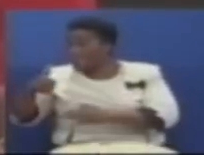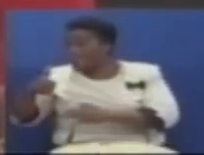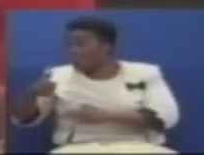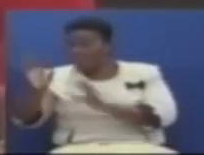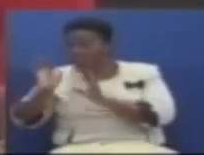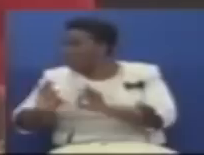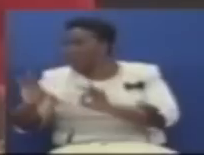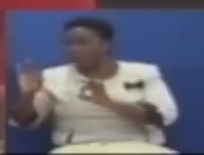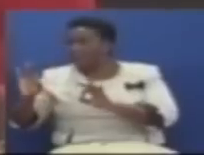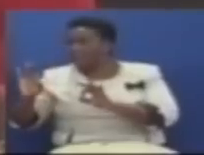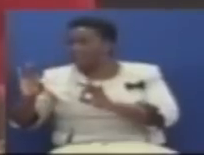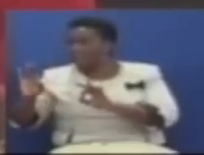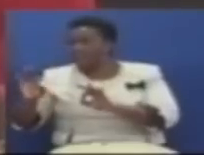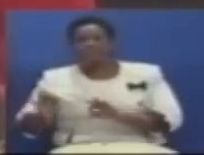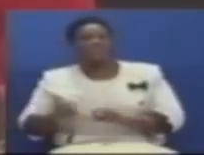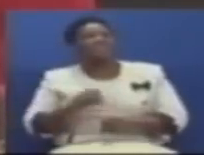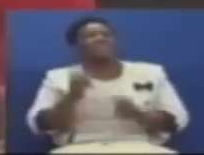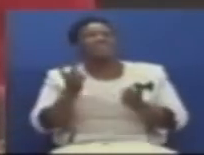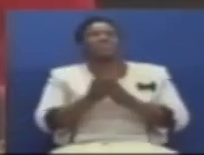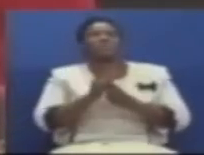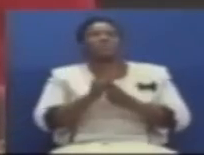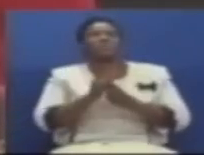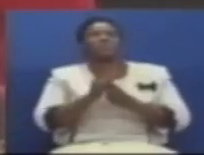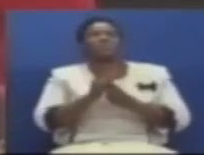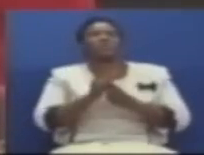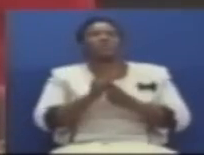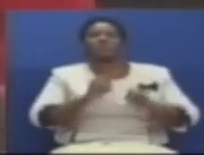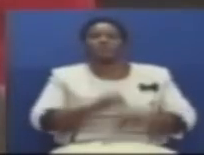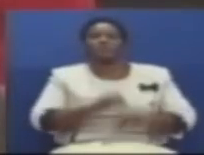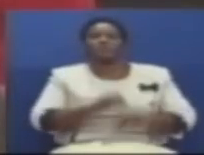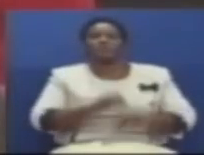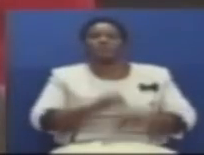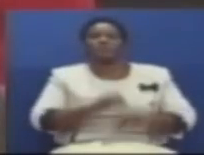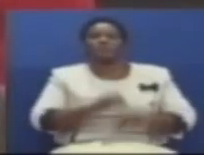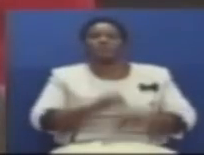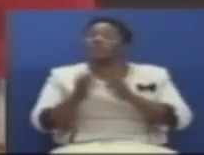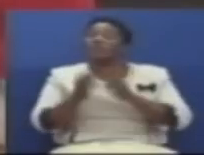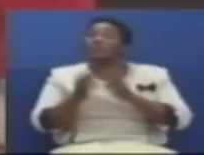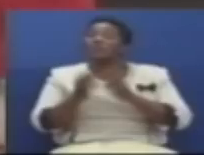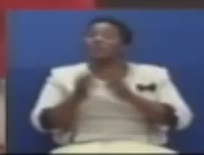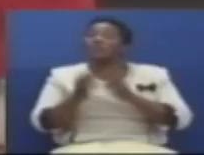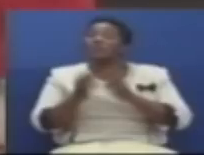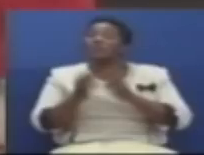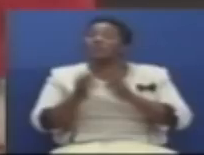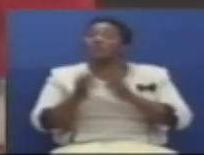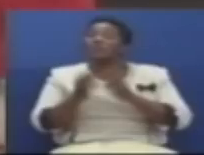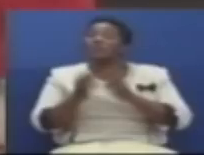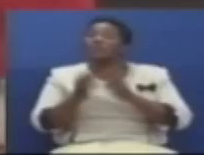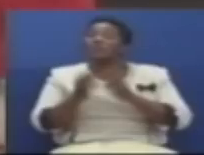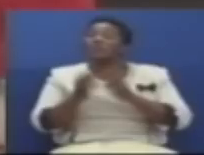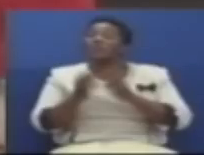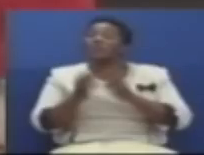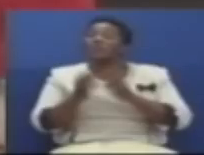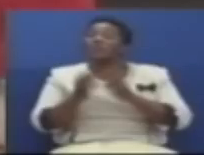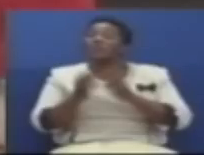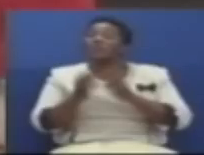bora, sawa sawa na hakuna. Sawa sawa na hakuna. Tangu nimeingia bunge hili